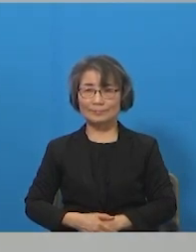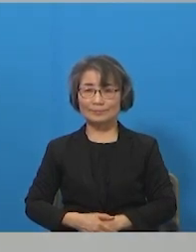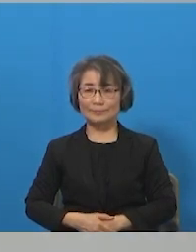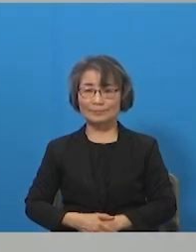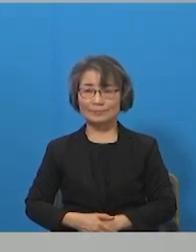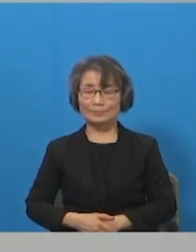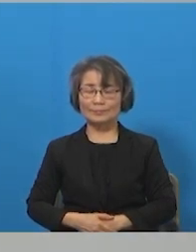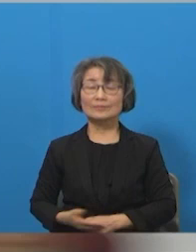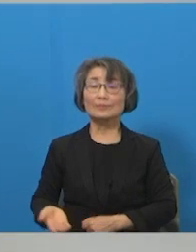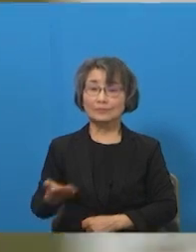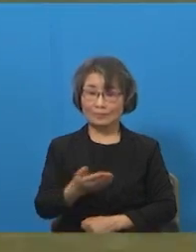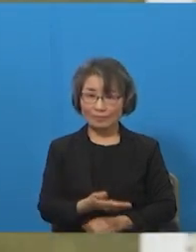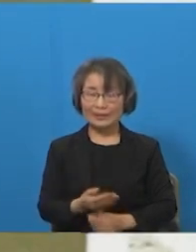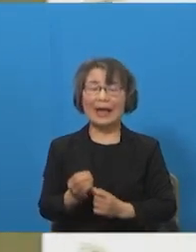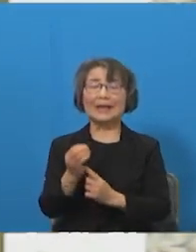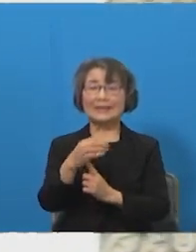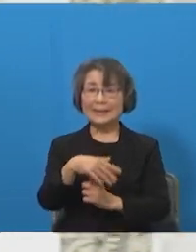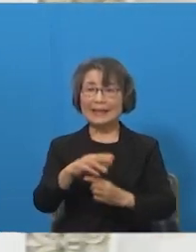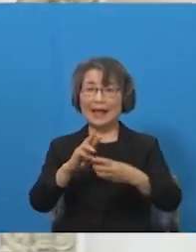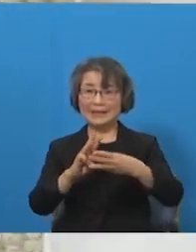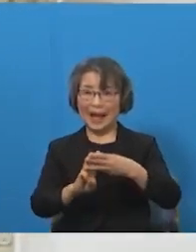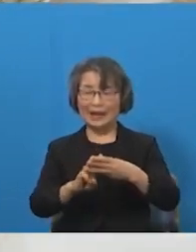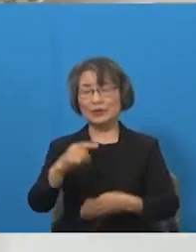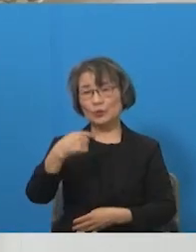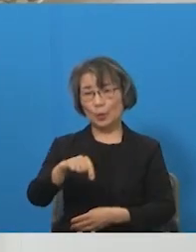稲田教育長。